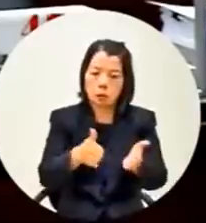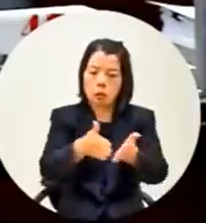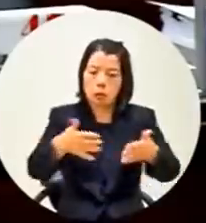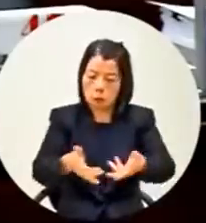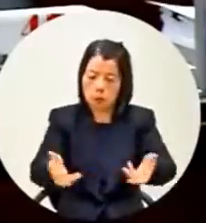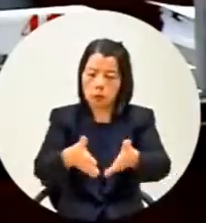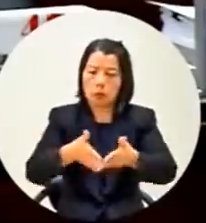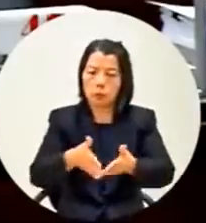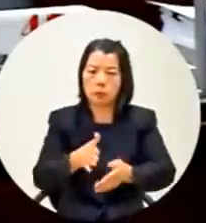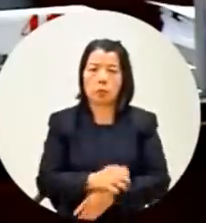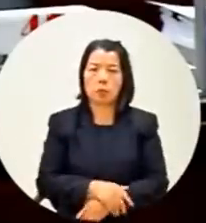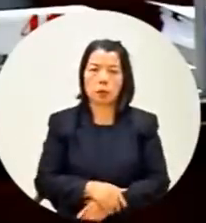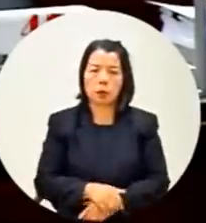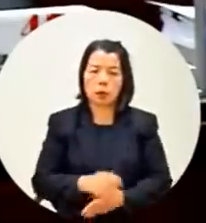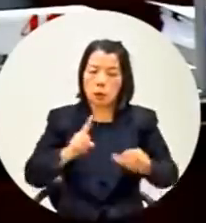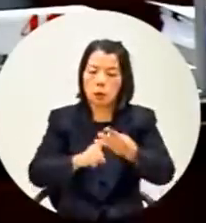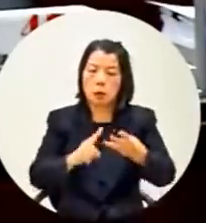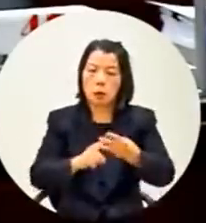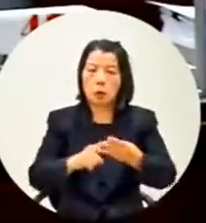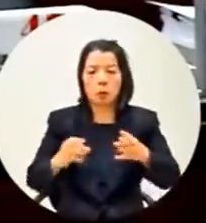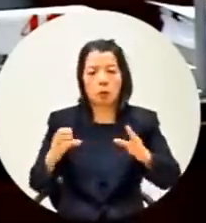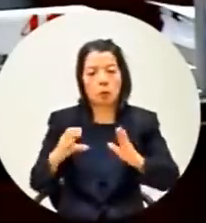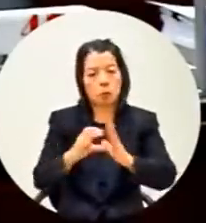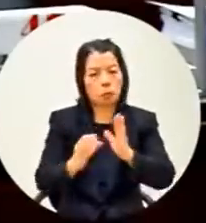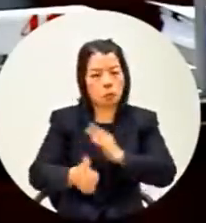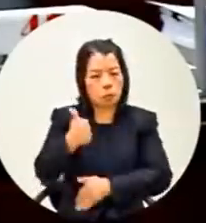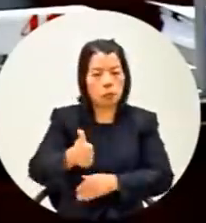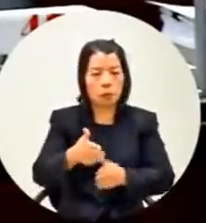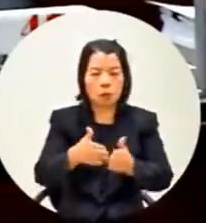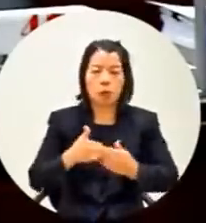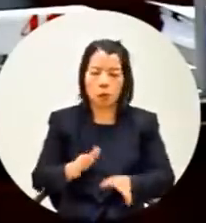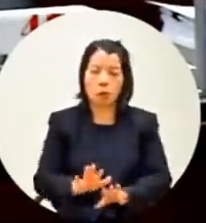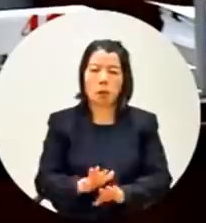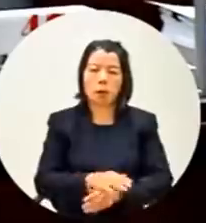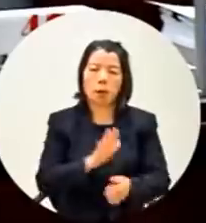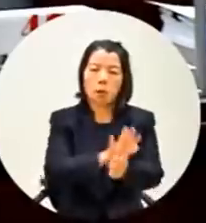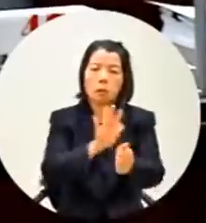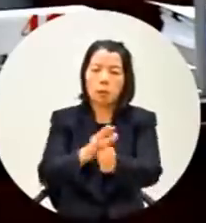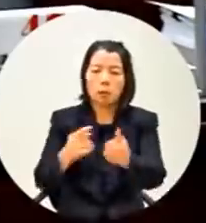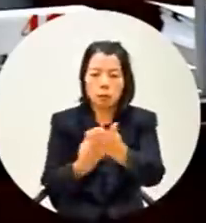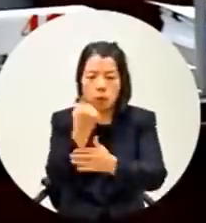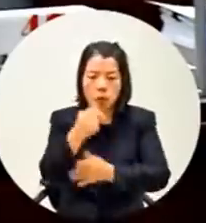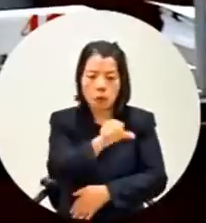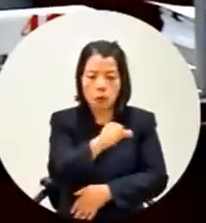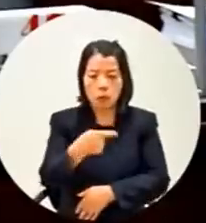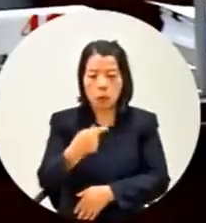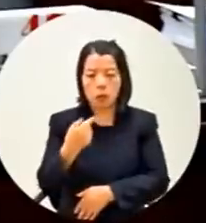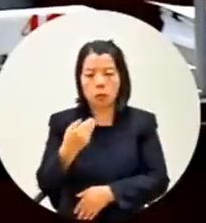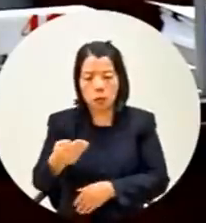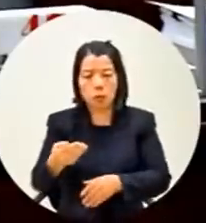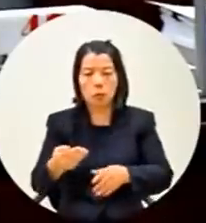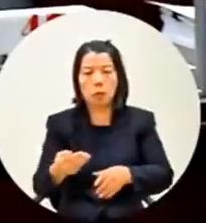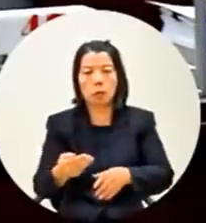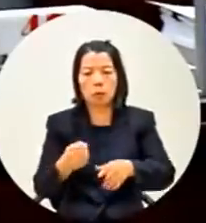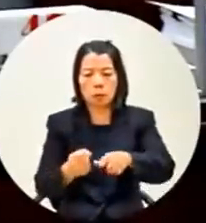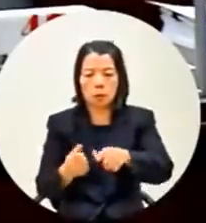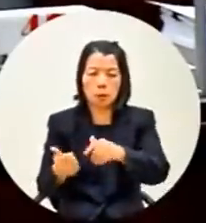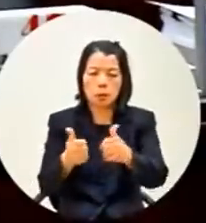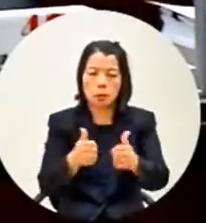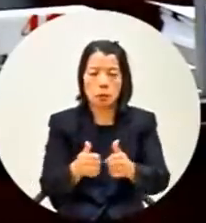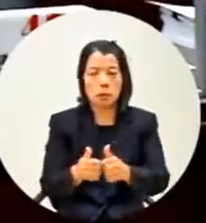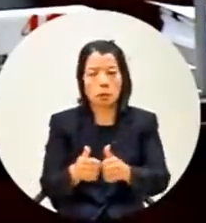长舍大就小去帮忙一个只有 5.9 公顷庆富公司的开发